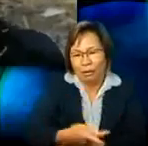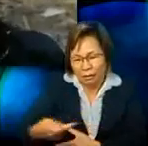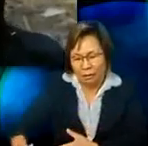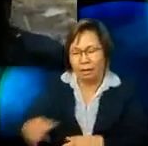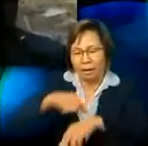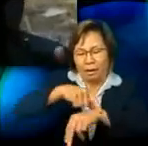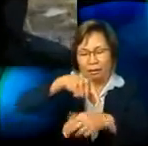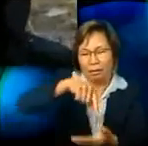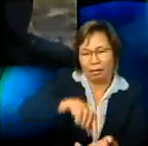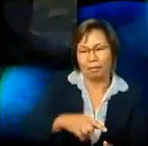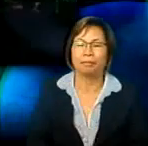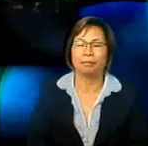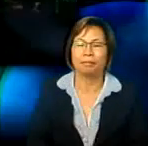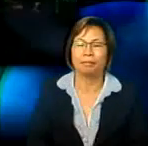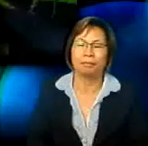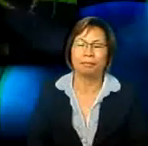ni.